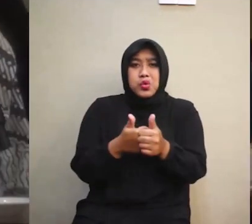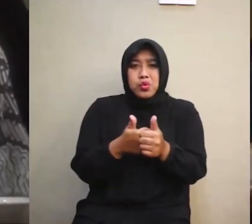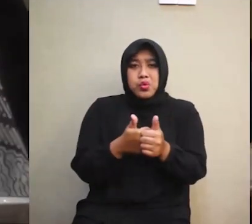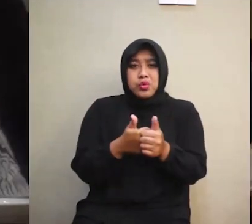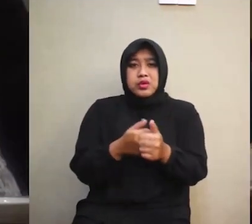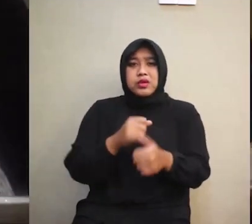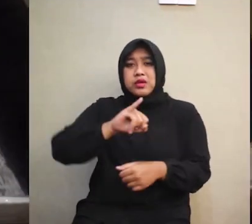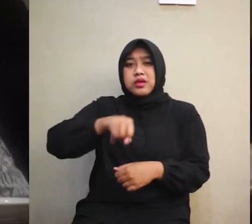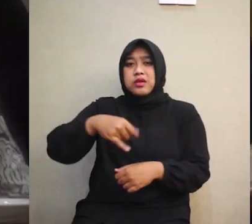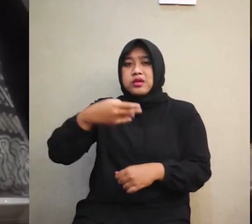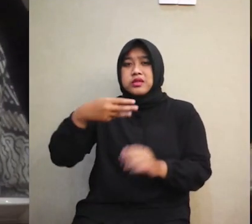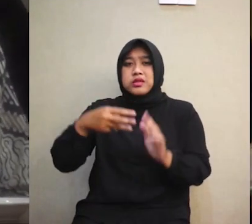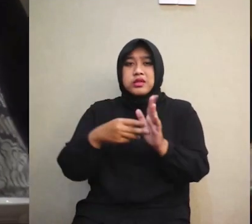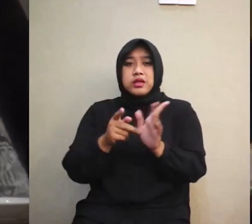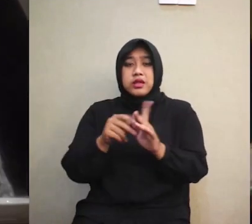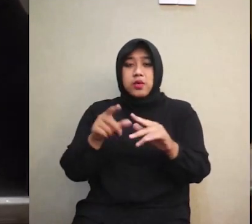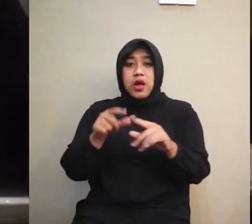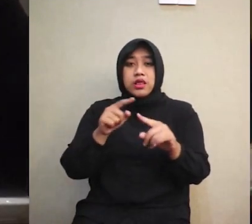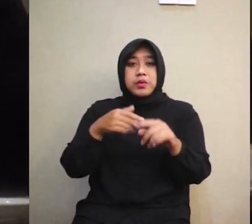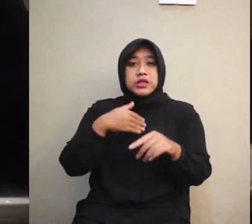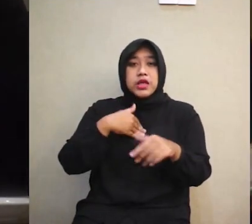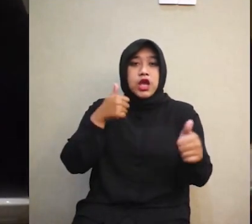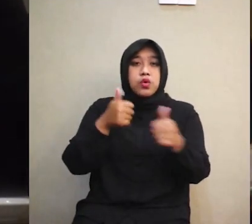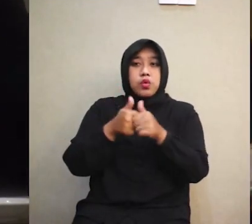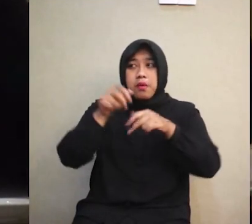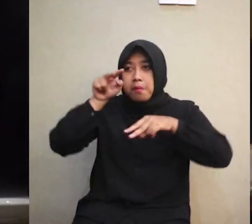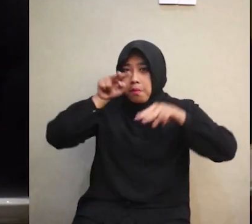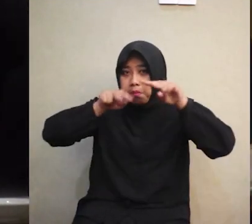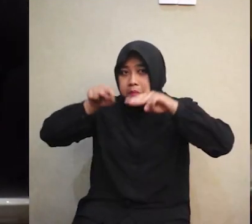ini tapi memantau ya